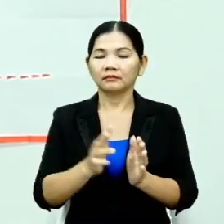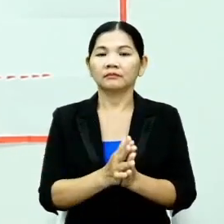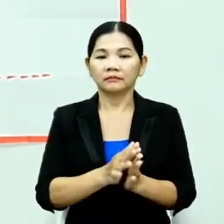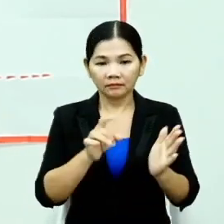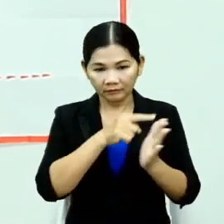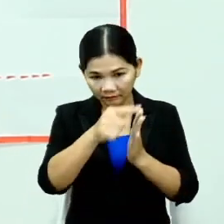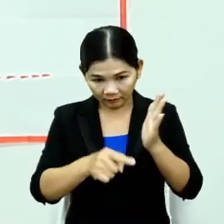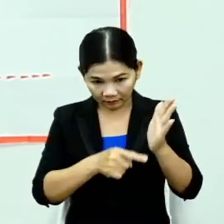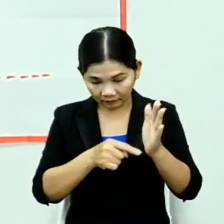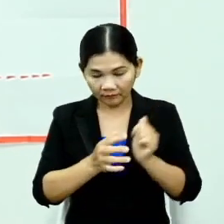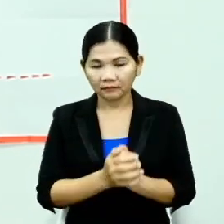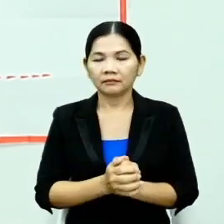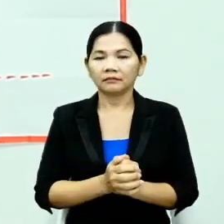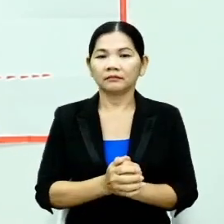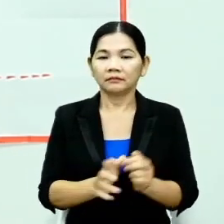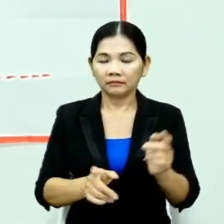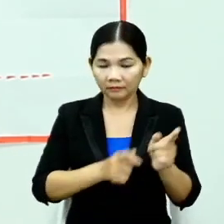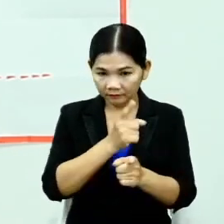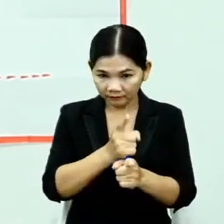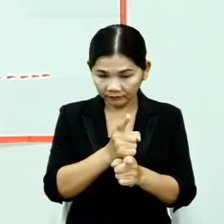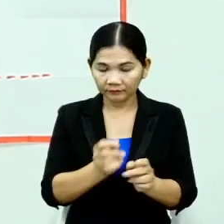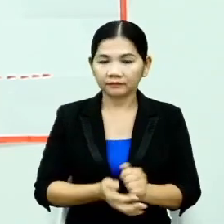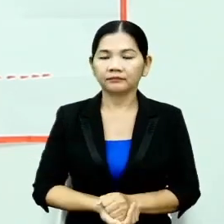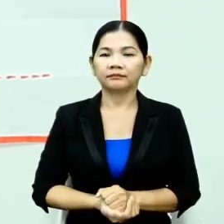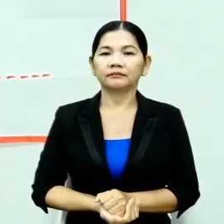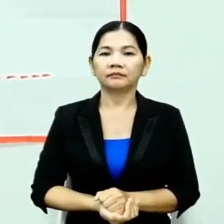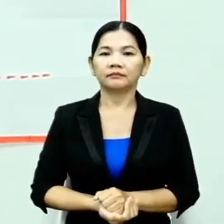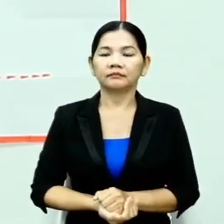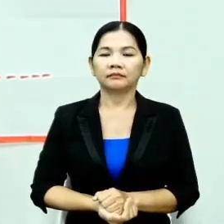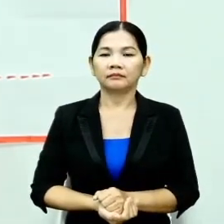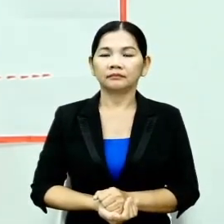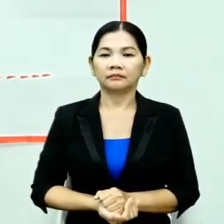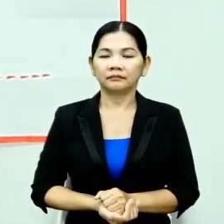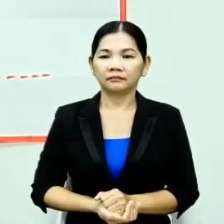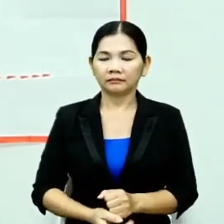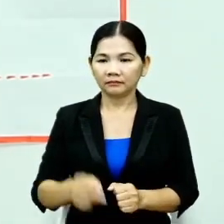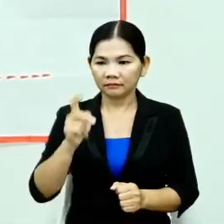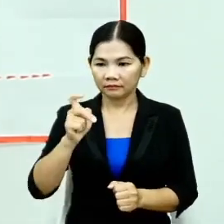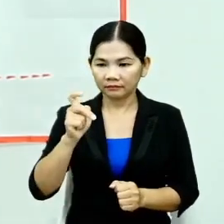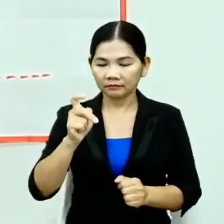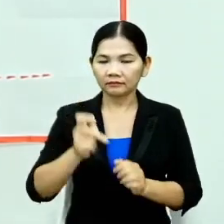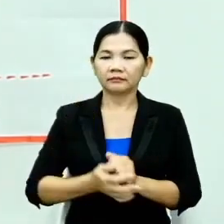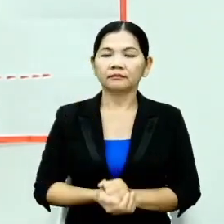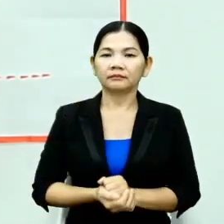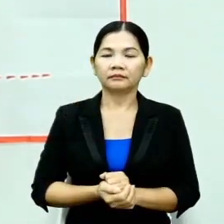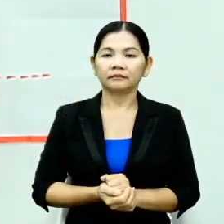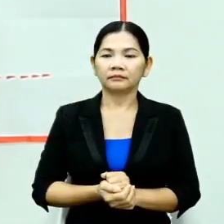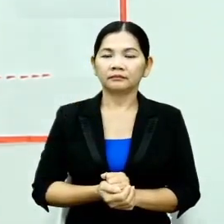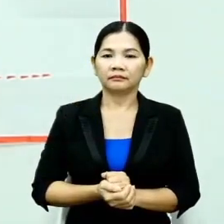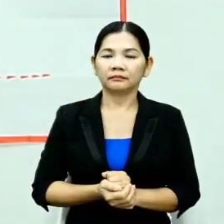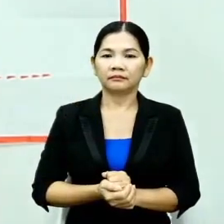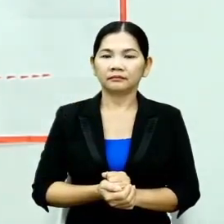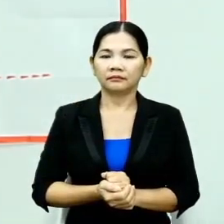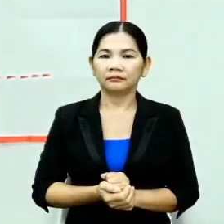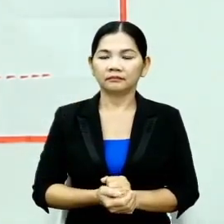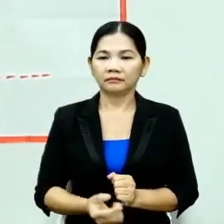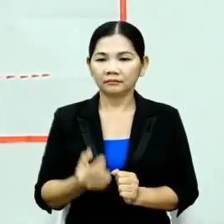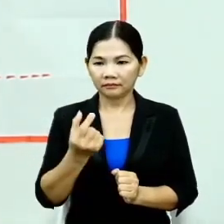ដែរដើម្បីបានជាពាក្យដែលត្រឹមត្រូវចាដូចគ្នាដែរចំពោះកគឺកូនអ្នកគ្រូមានដអ្ន